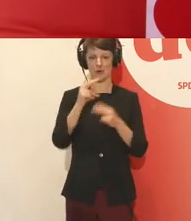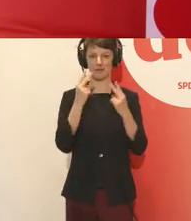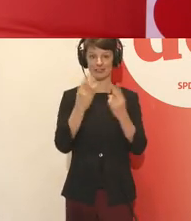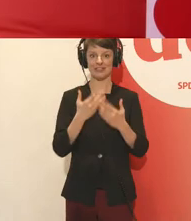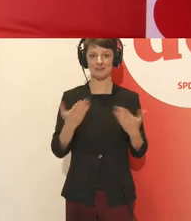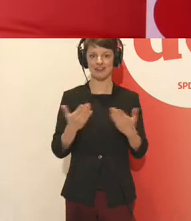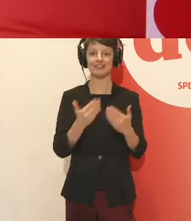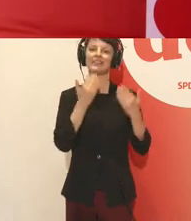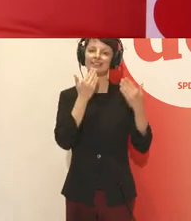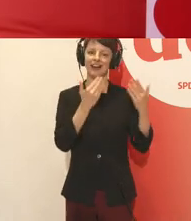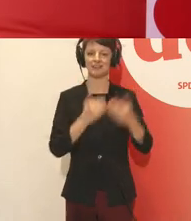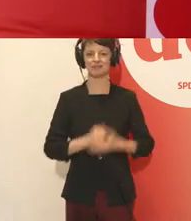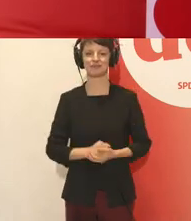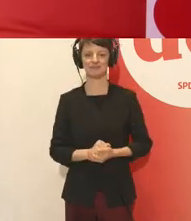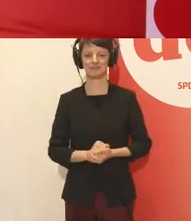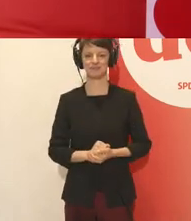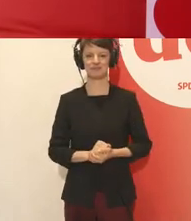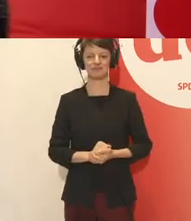danke